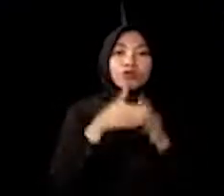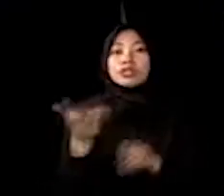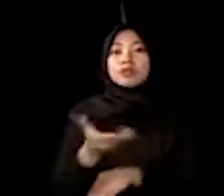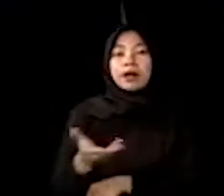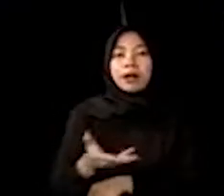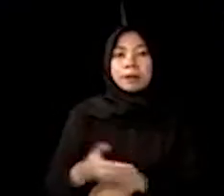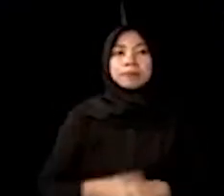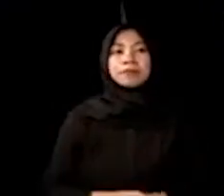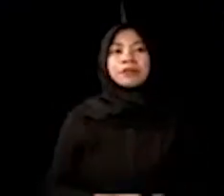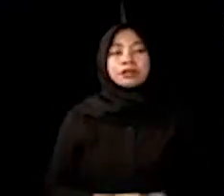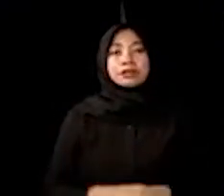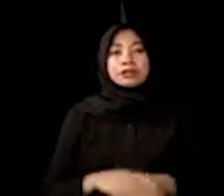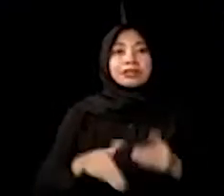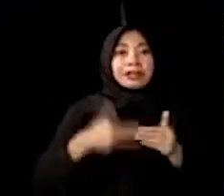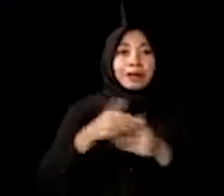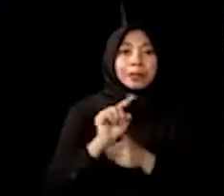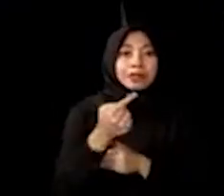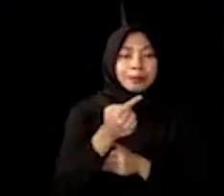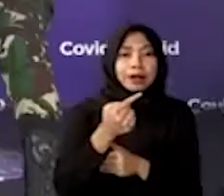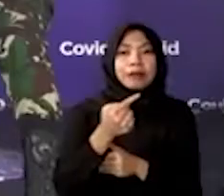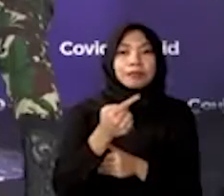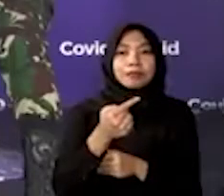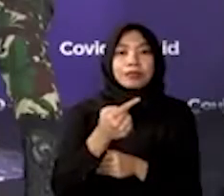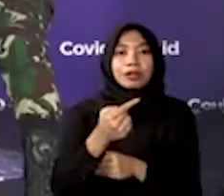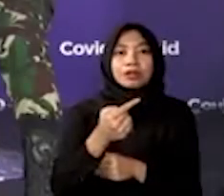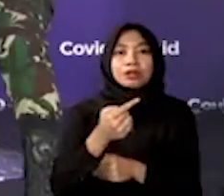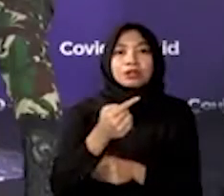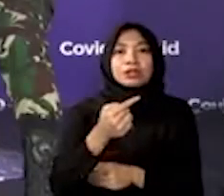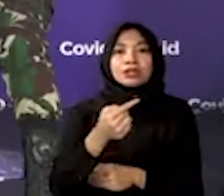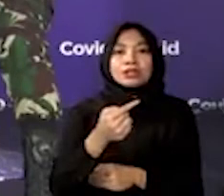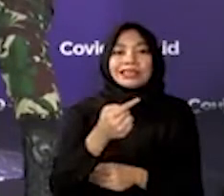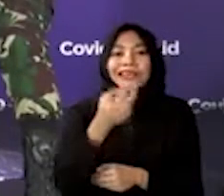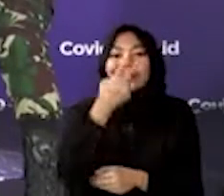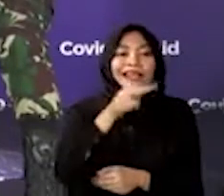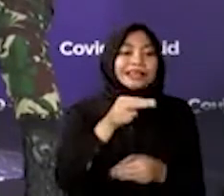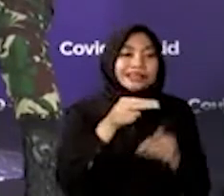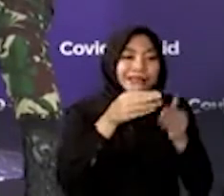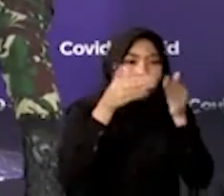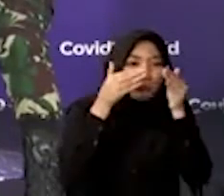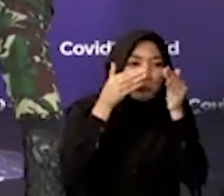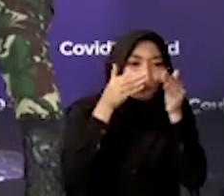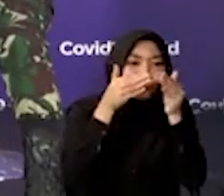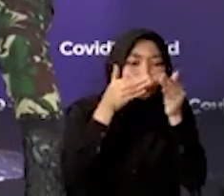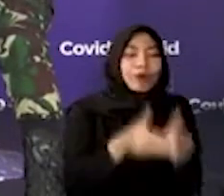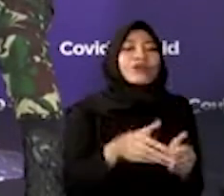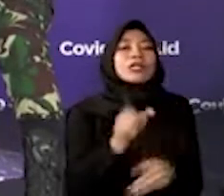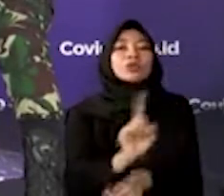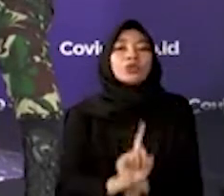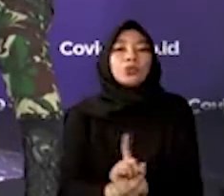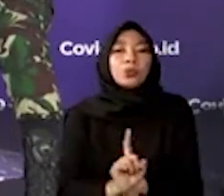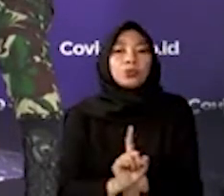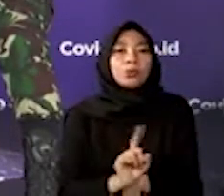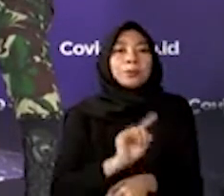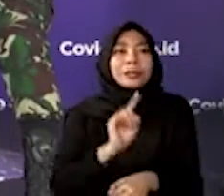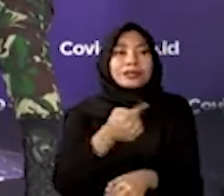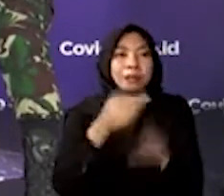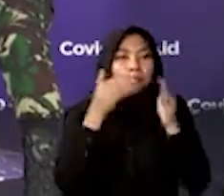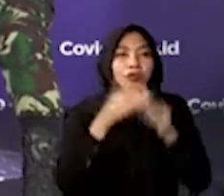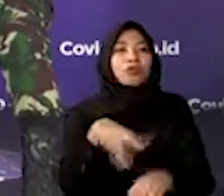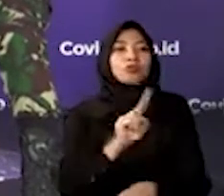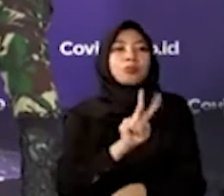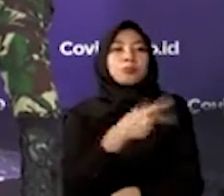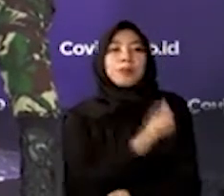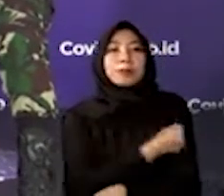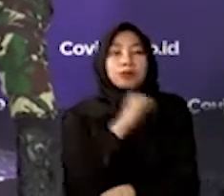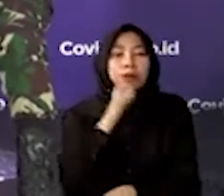pemerintah menyiapkanera berdasarkan prioritas yang pertama di gard Teran terdiri